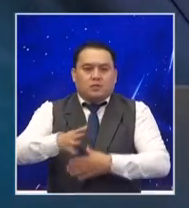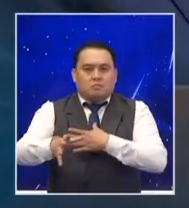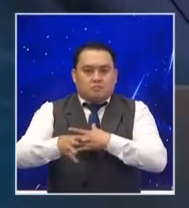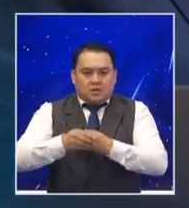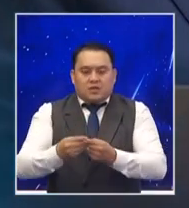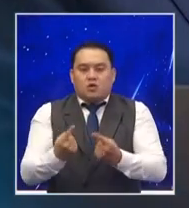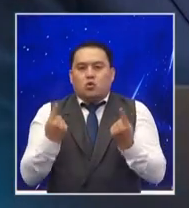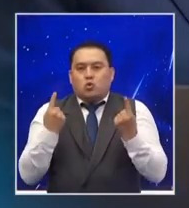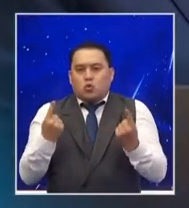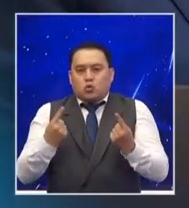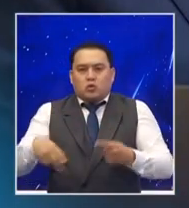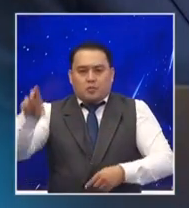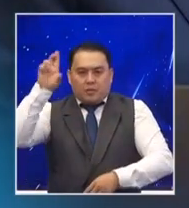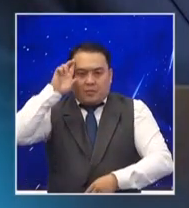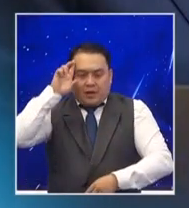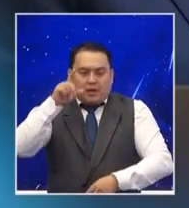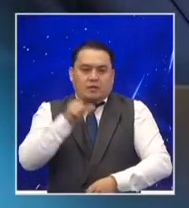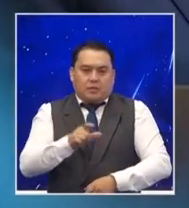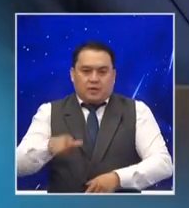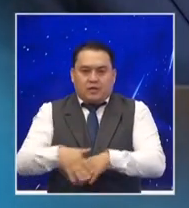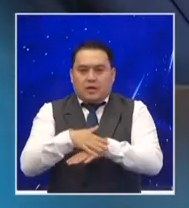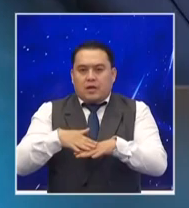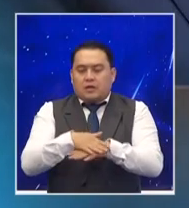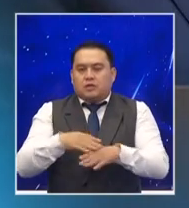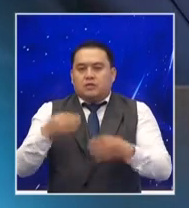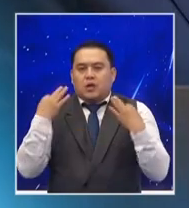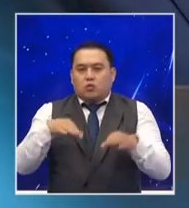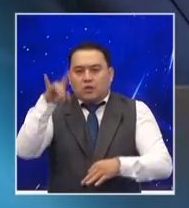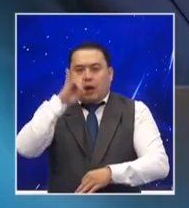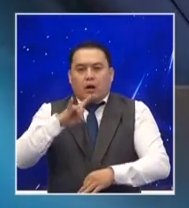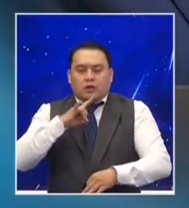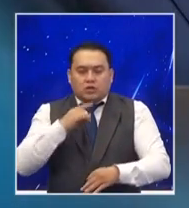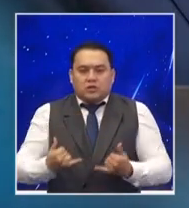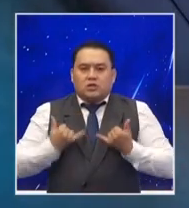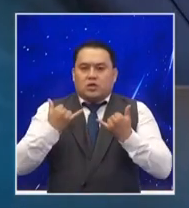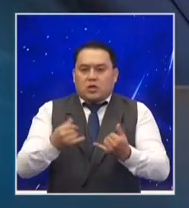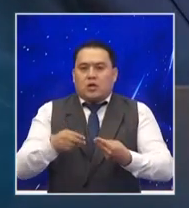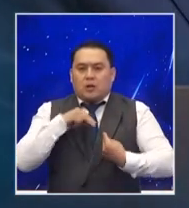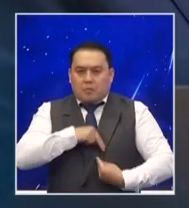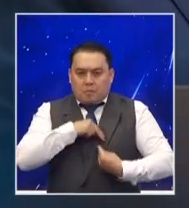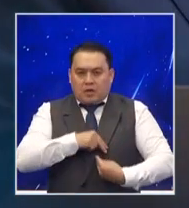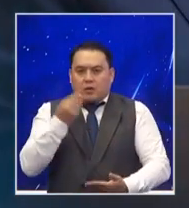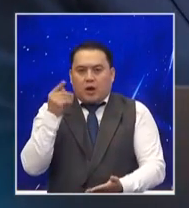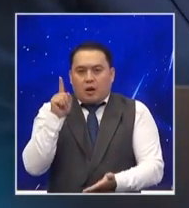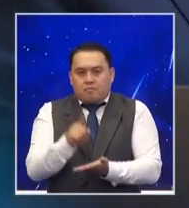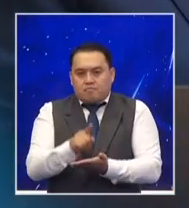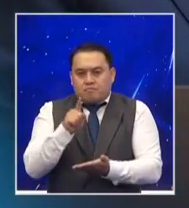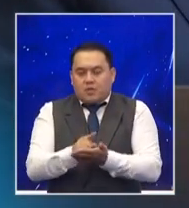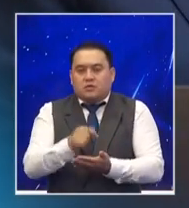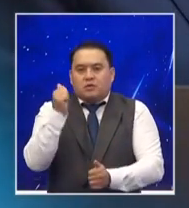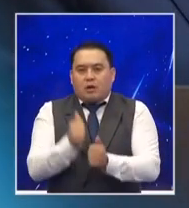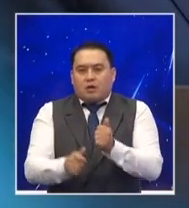бекем, іргесі мығым елміз. Қасиетті отанымыз, тәуелсіз Қазақстанның игілігі үшін еңбек ету қастерлі парызымыз.